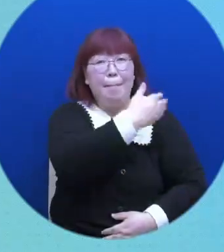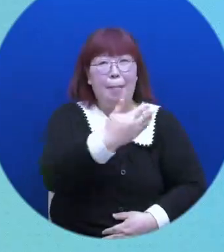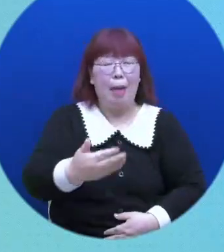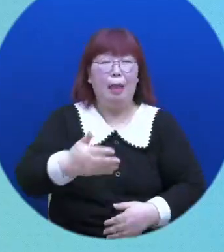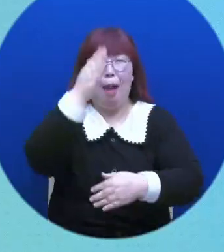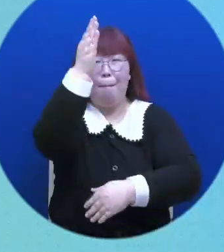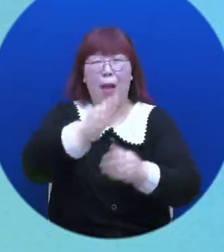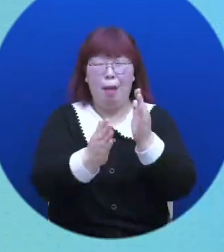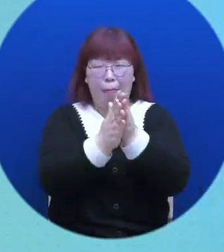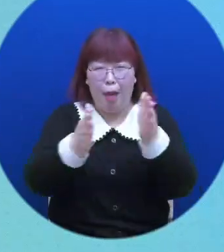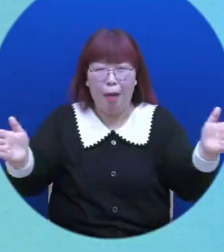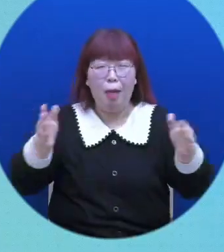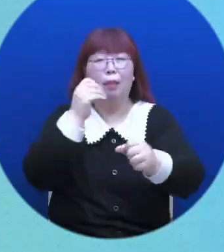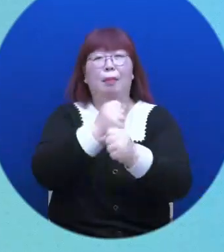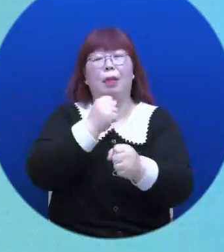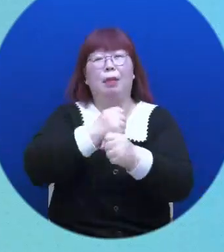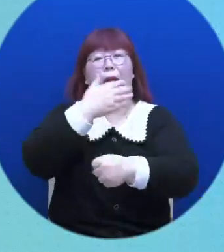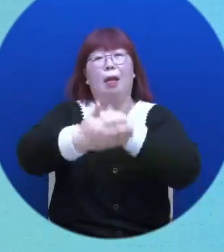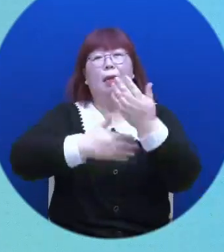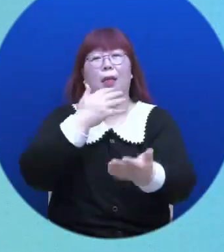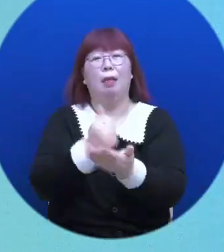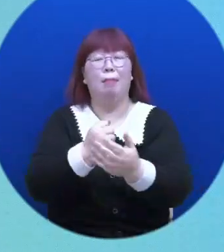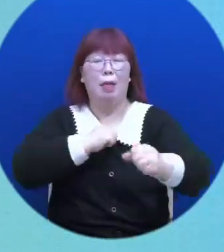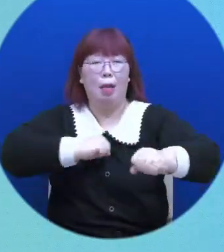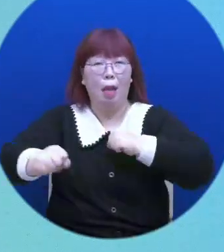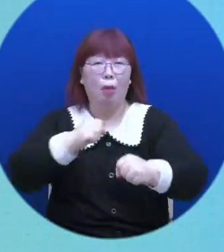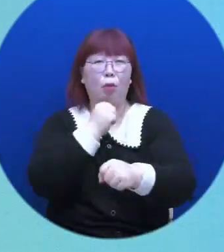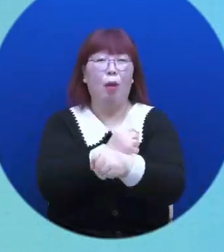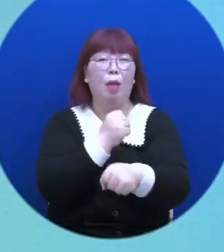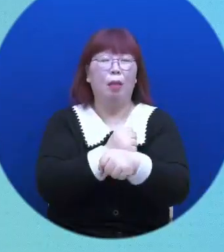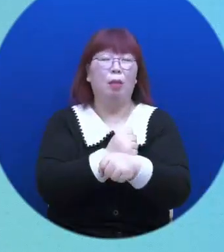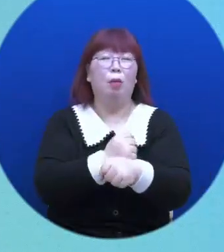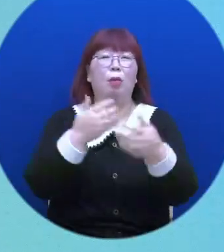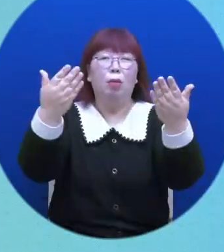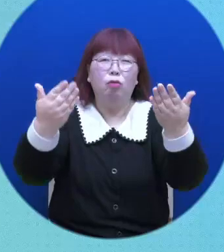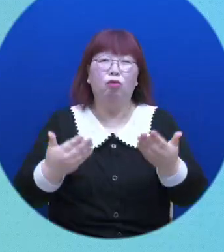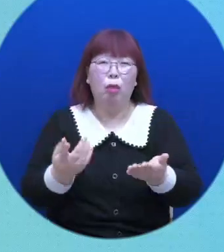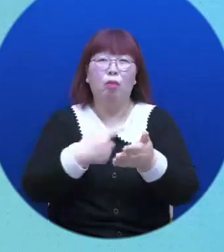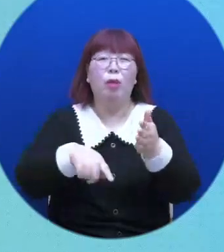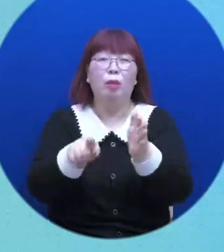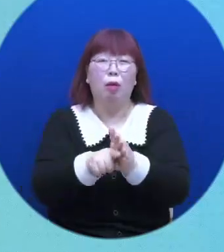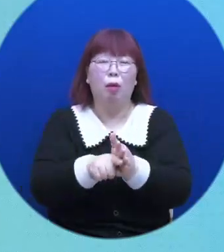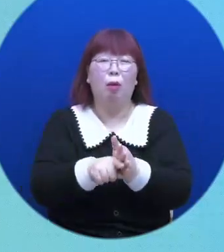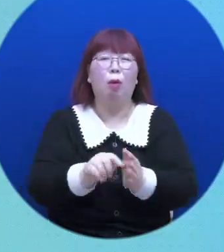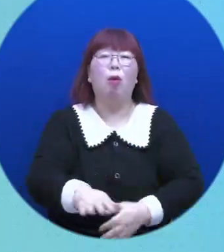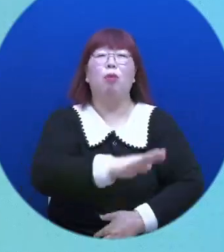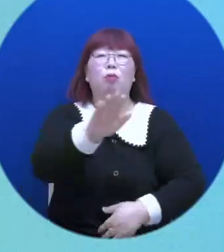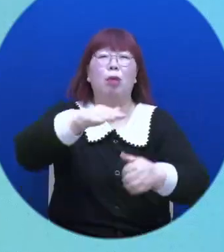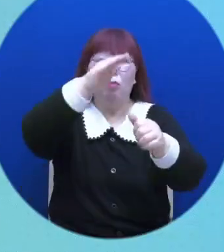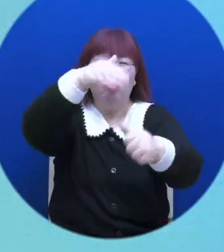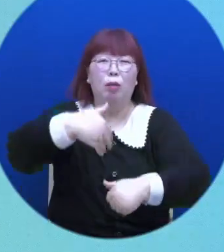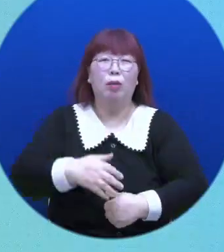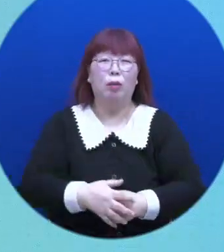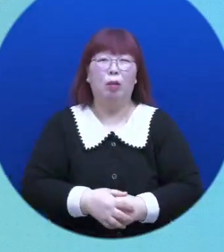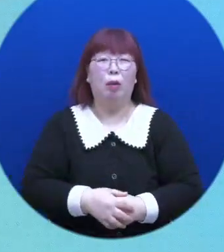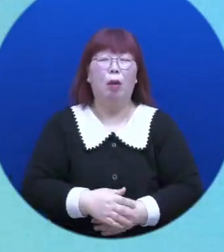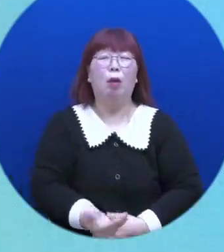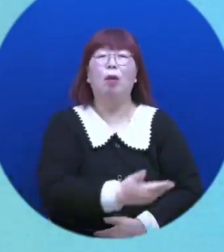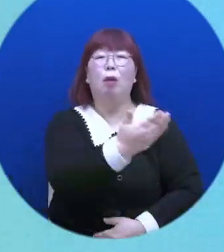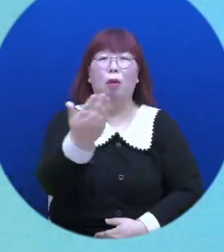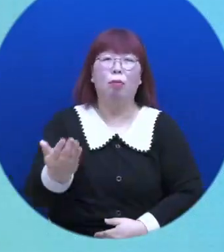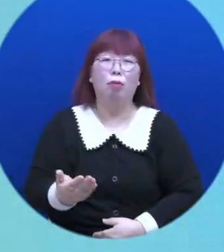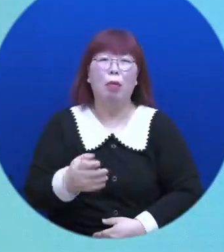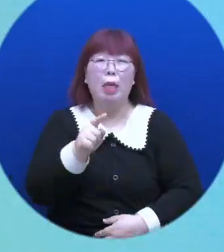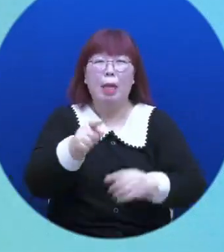이 역사를 하나님이 저와 여러분에게 주기 위하여 무하다 우리를 불러주셨어요. 여러분,